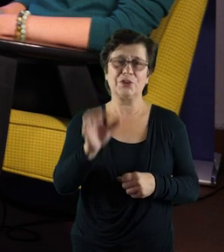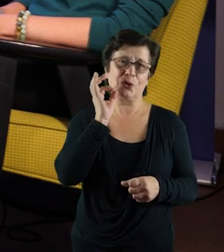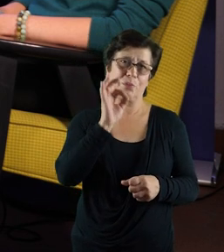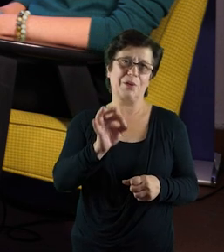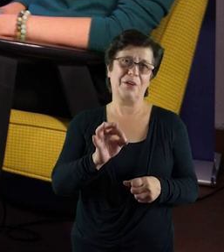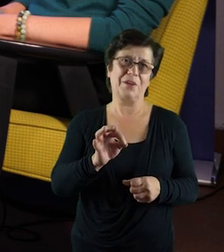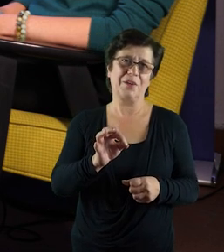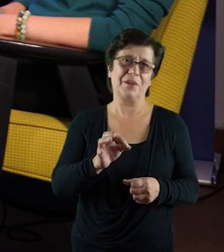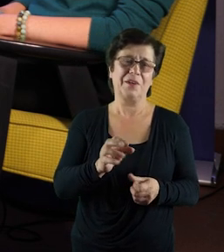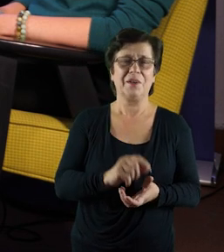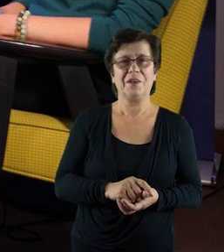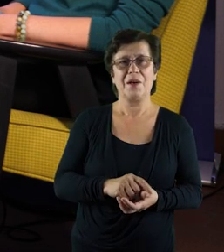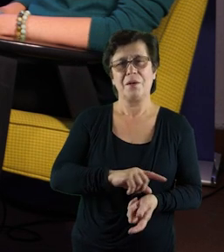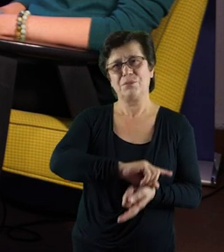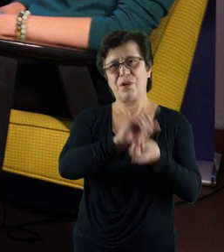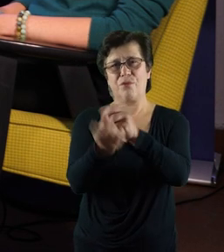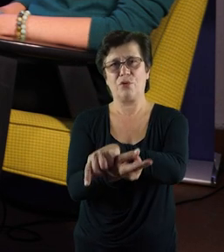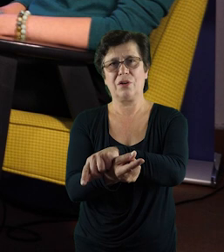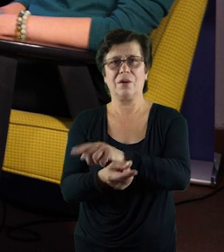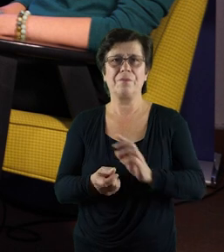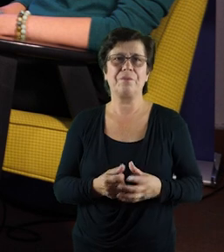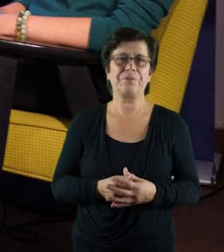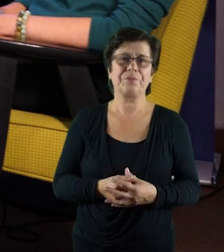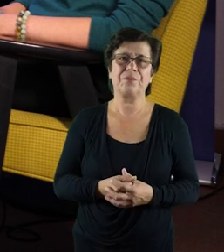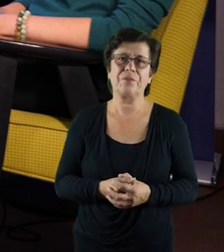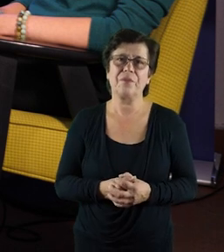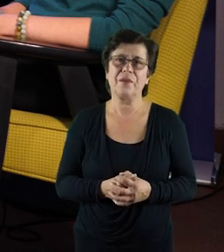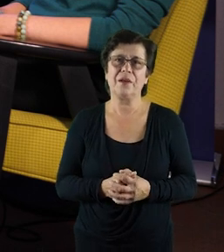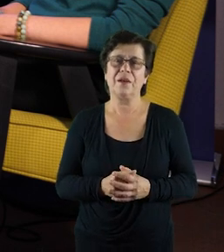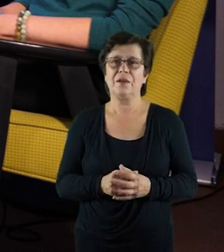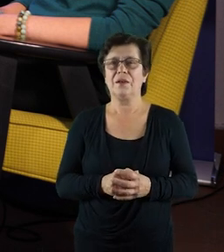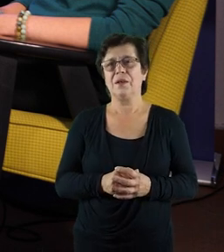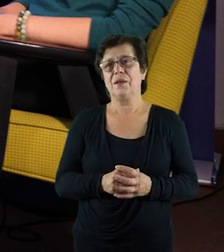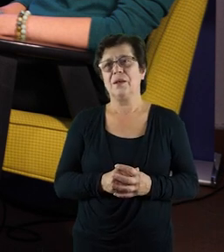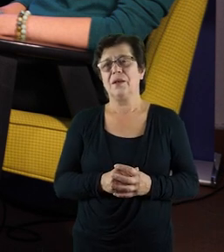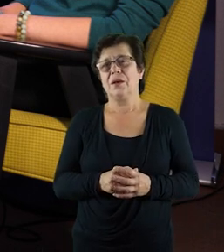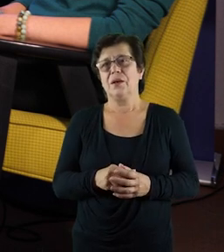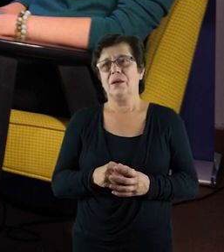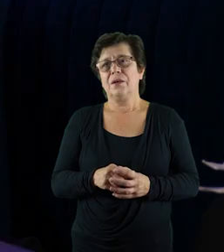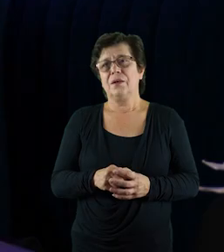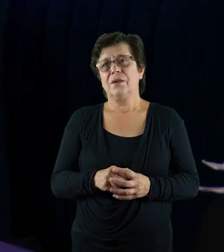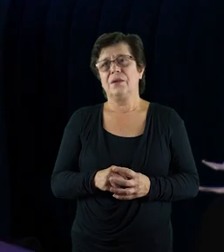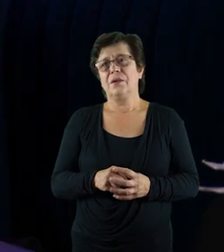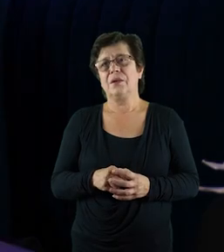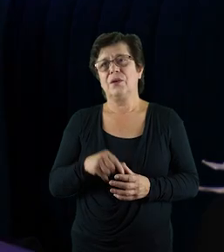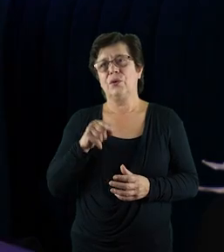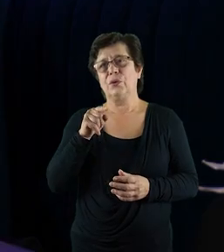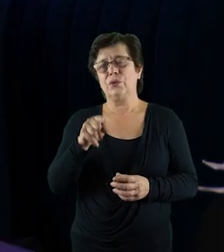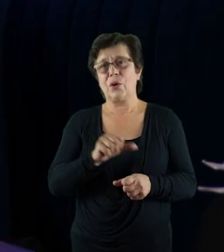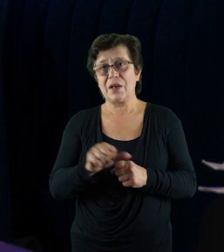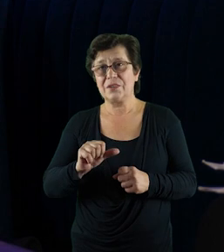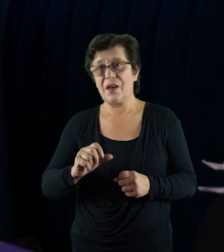wypowiadał jakby w odniesieniu do futurystów 20 lat wcześniej. Tak, że to jest po prostu taki